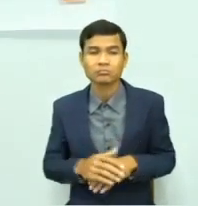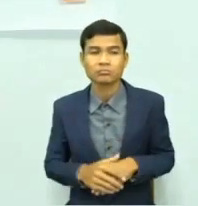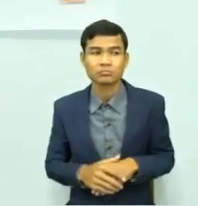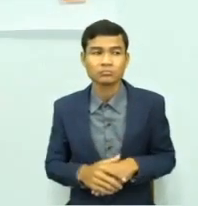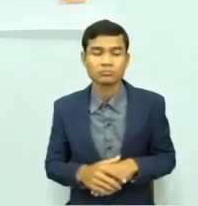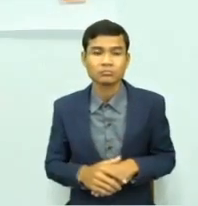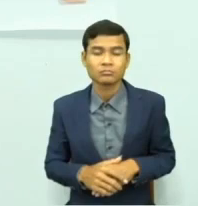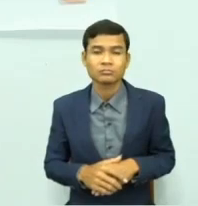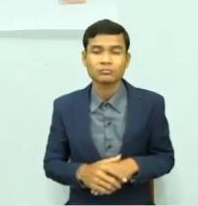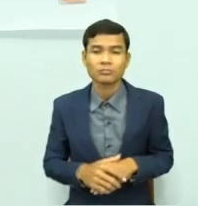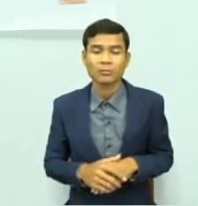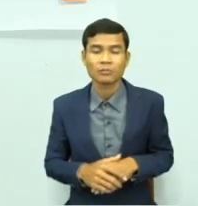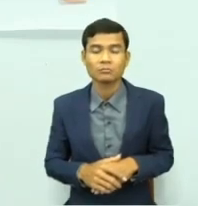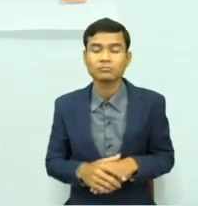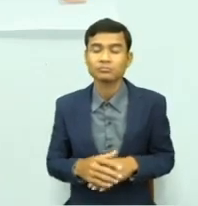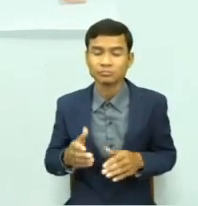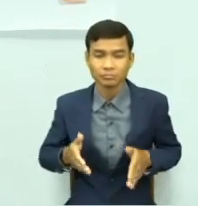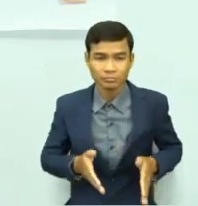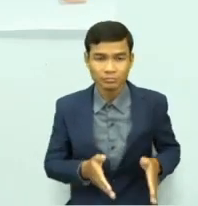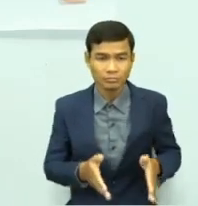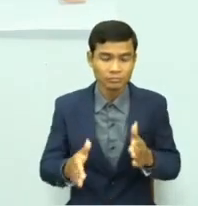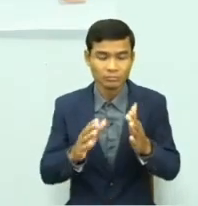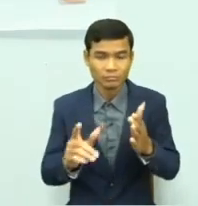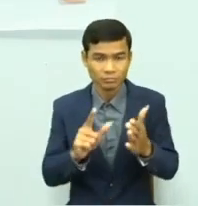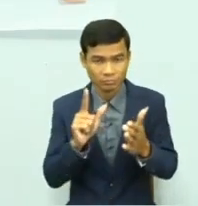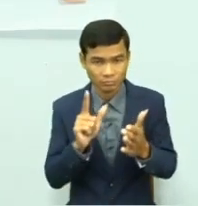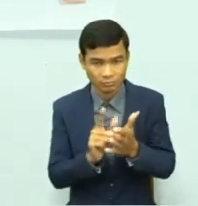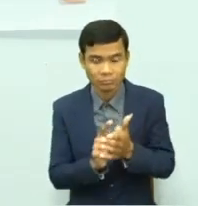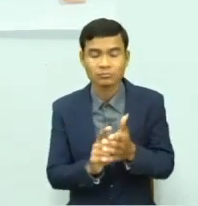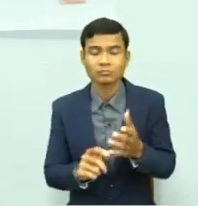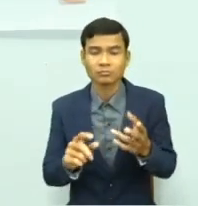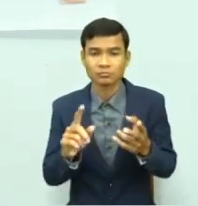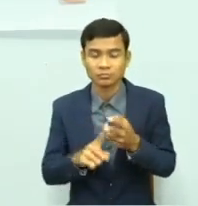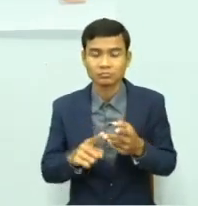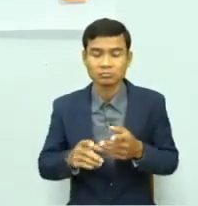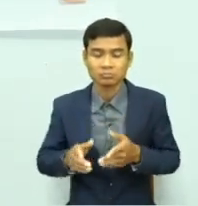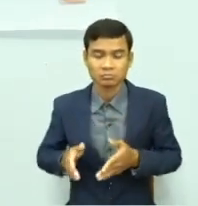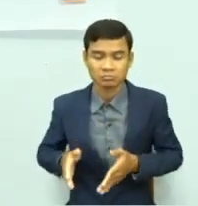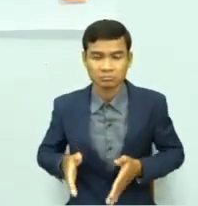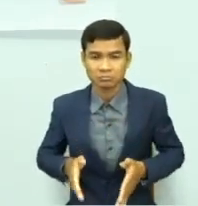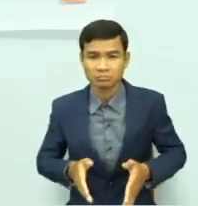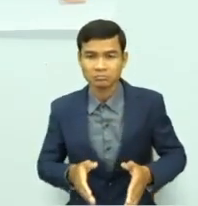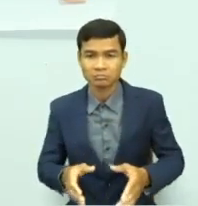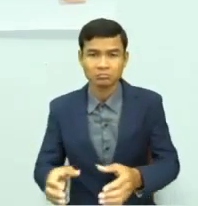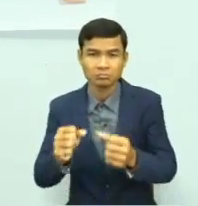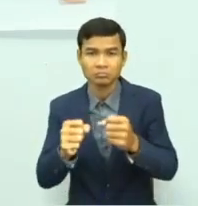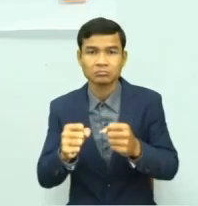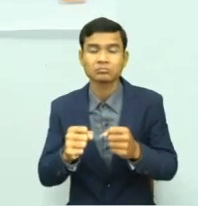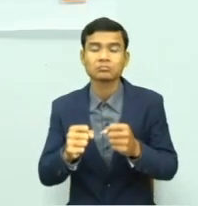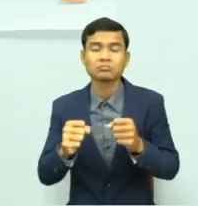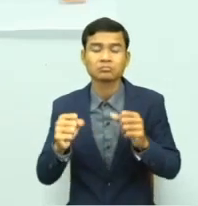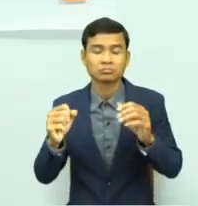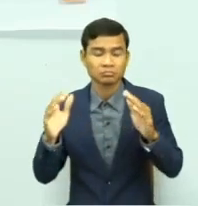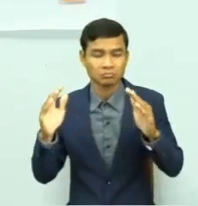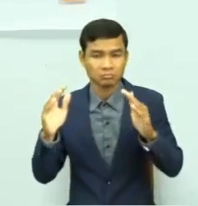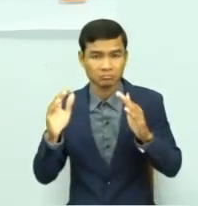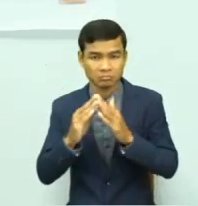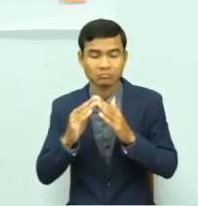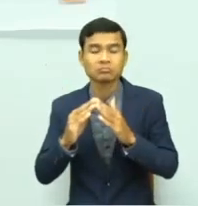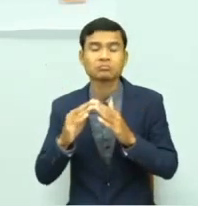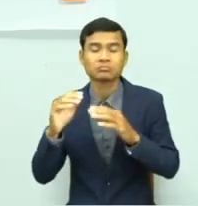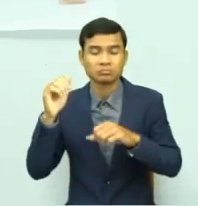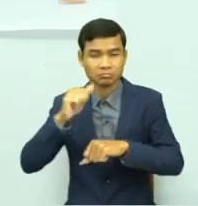Chà plâu chiết, plâu lung, chà cắt thăm nôm thamo đài chân tớ, tớ thamo vì lá ạ kia